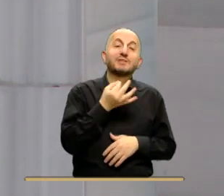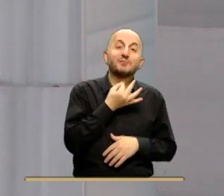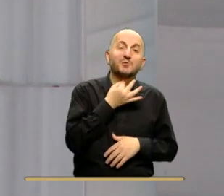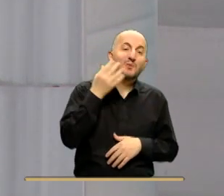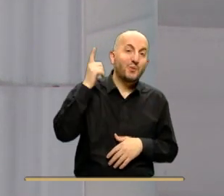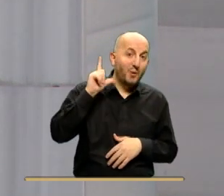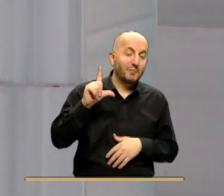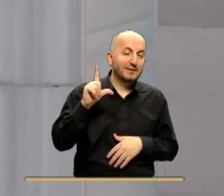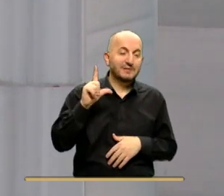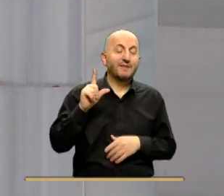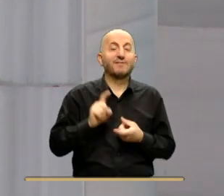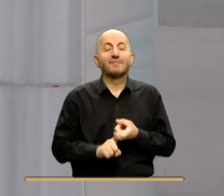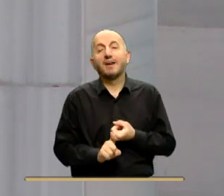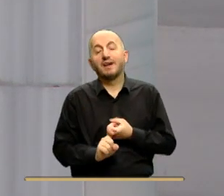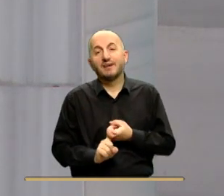olmalı. Ve